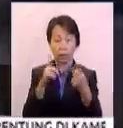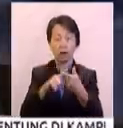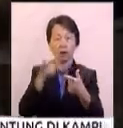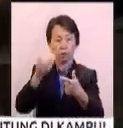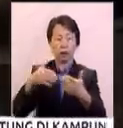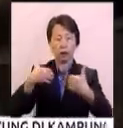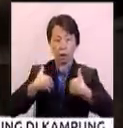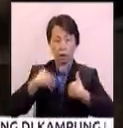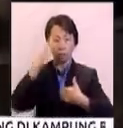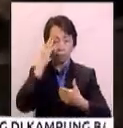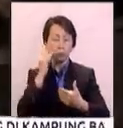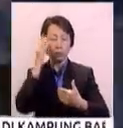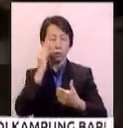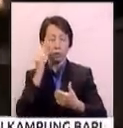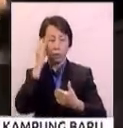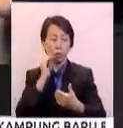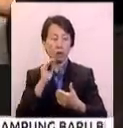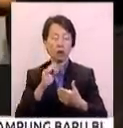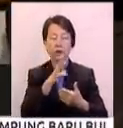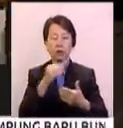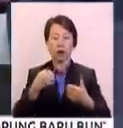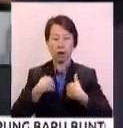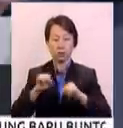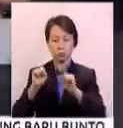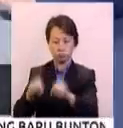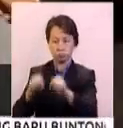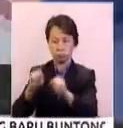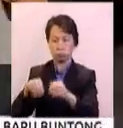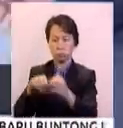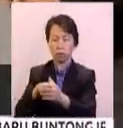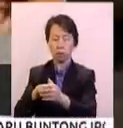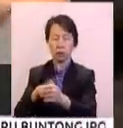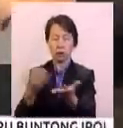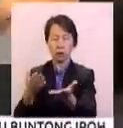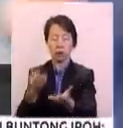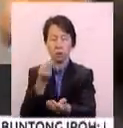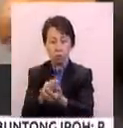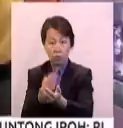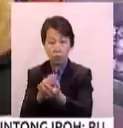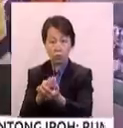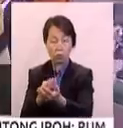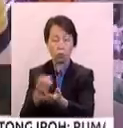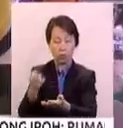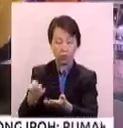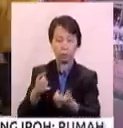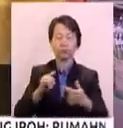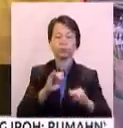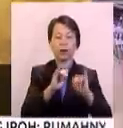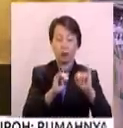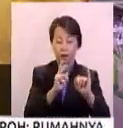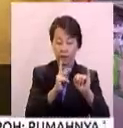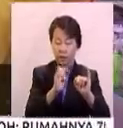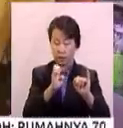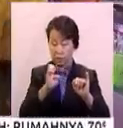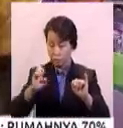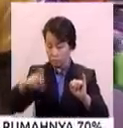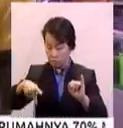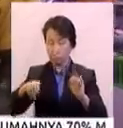yang mempunyai pengalaman luas dan mempunyai keupayaan dalam aspek modal kewangan. iKeep sebenarnya